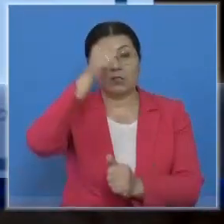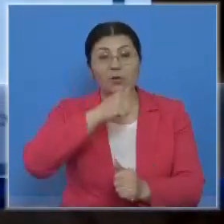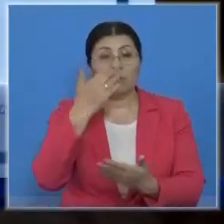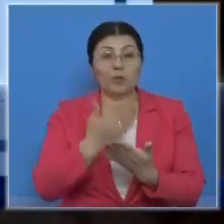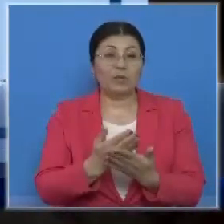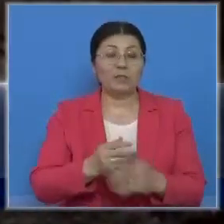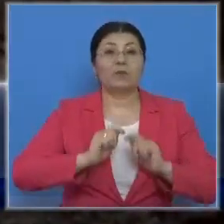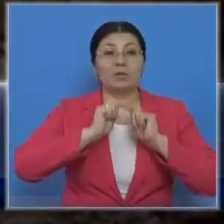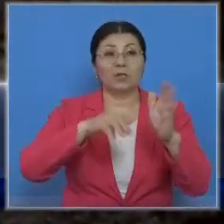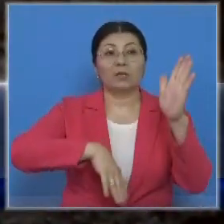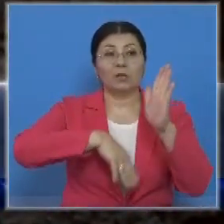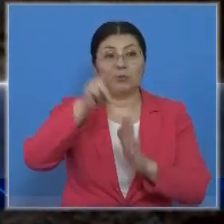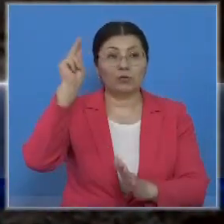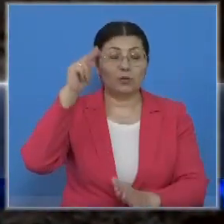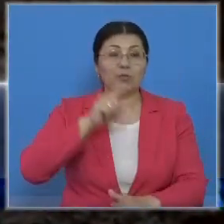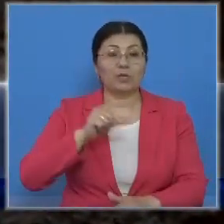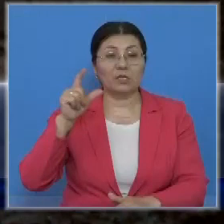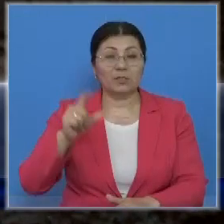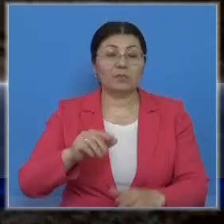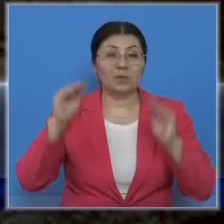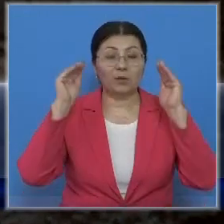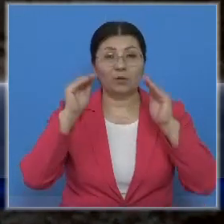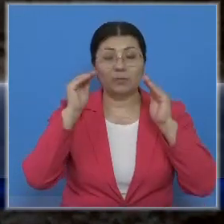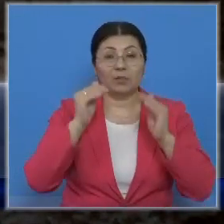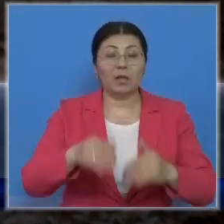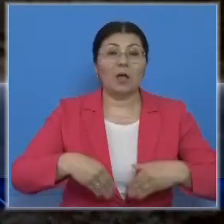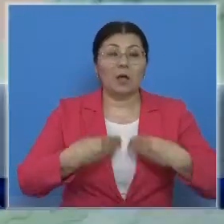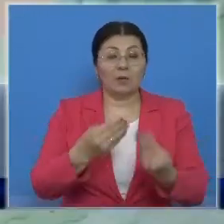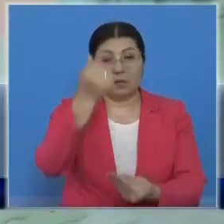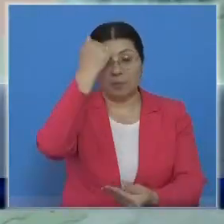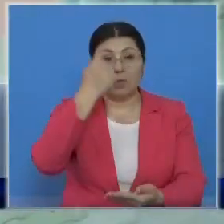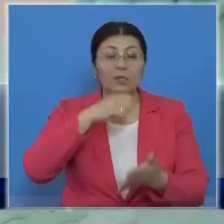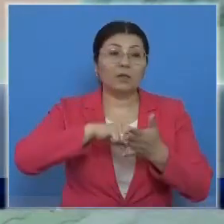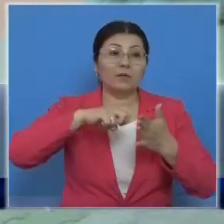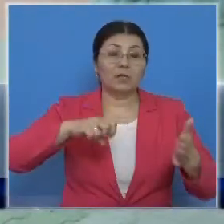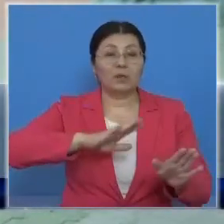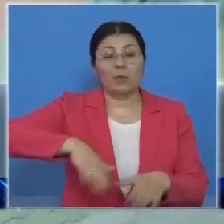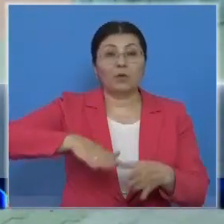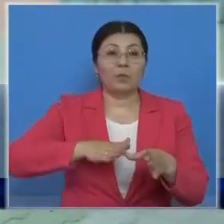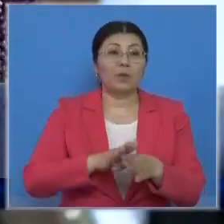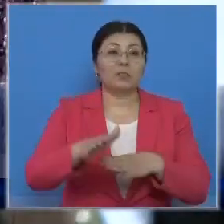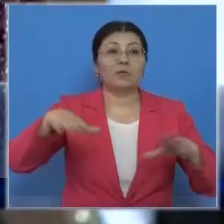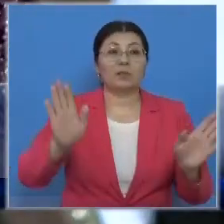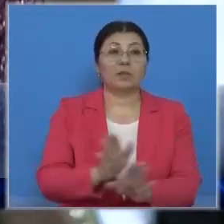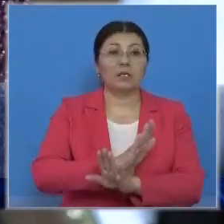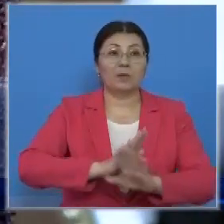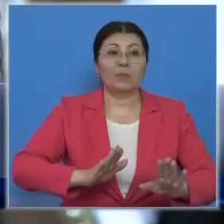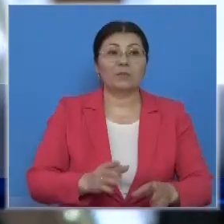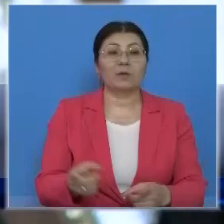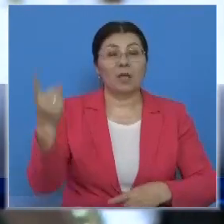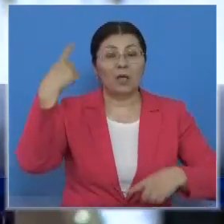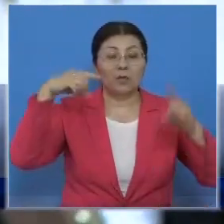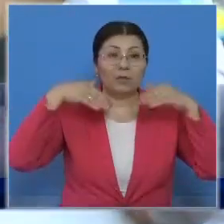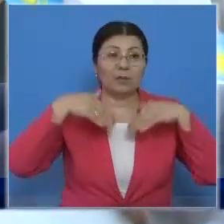чествовали лучших учащихся заведения и вручили благодарственные письма. После награждения была исполнена песня звездного выпускника